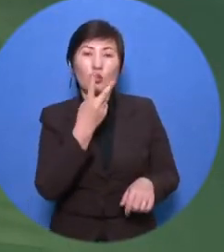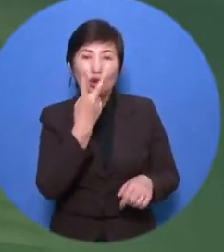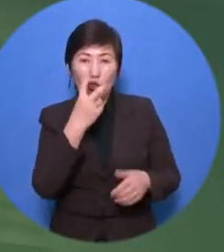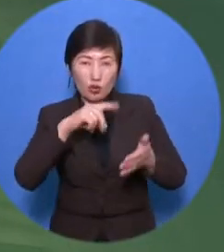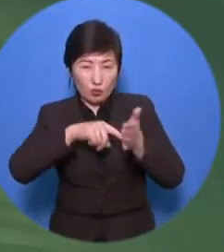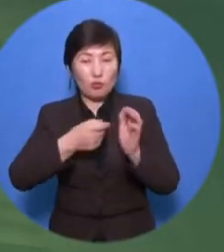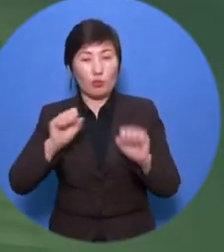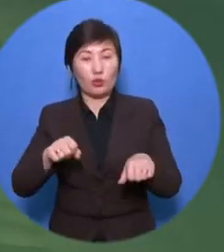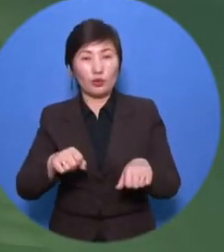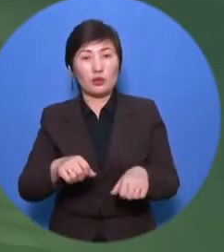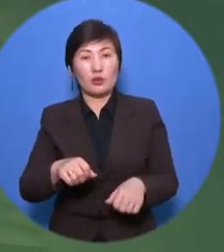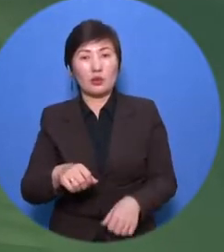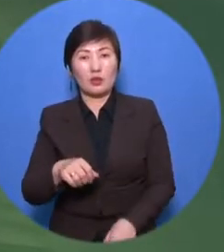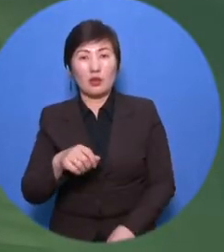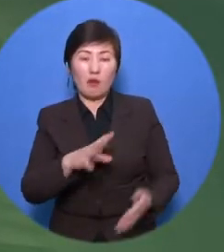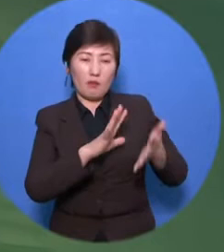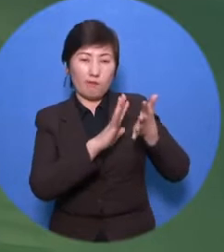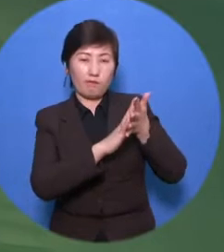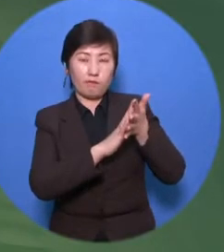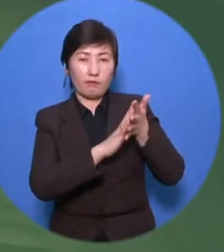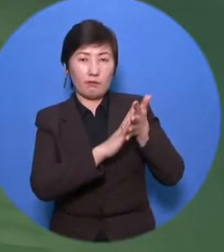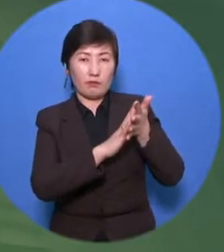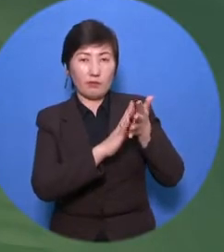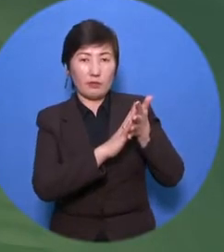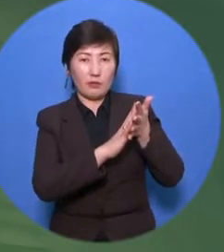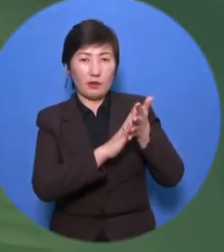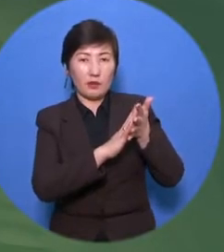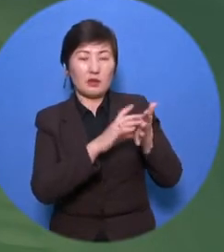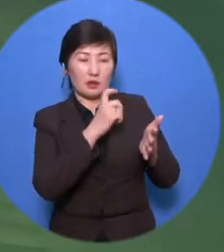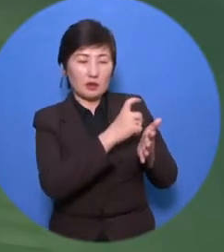болдог учраас хүснэгтээ X